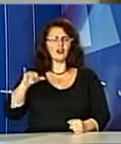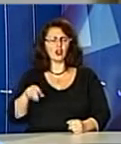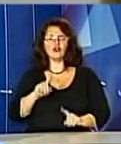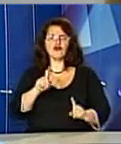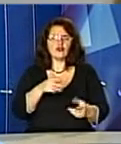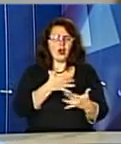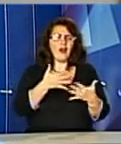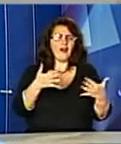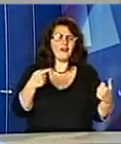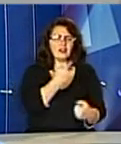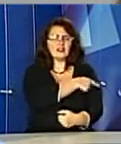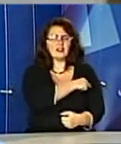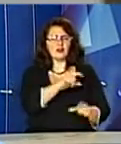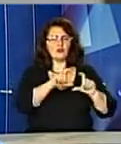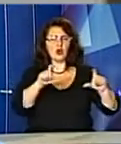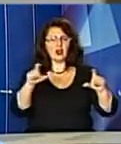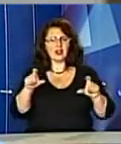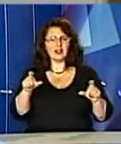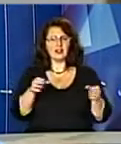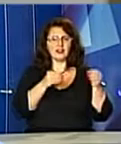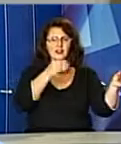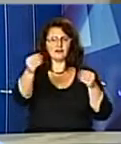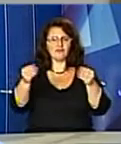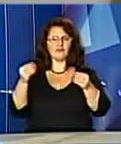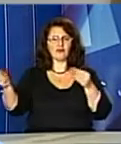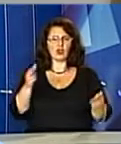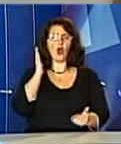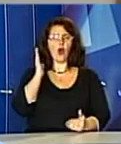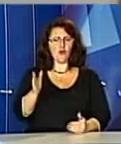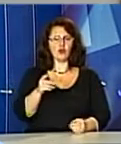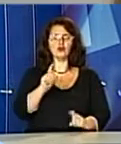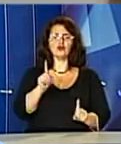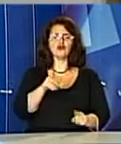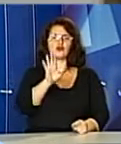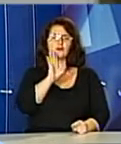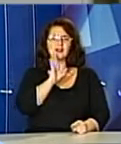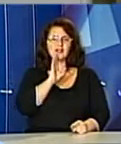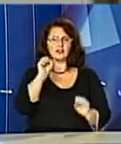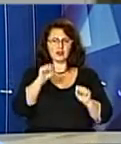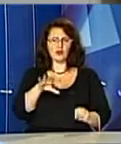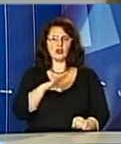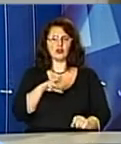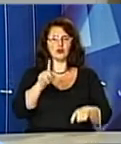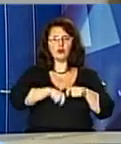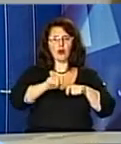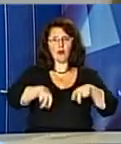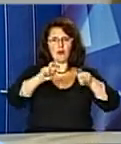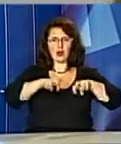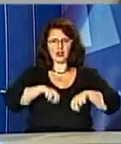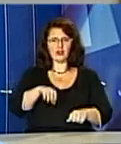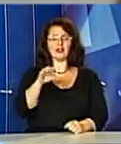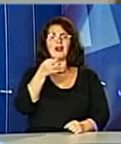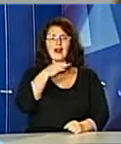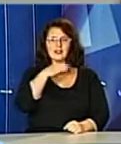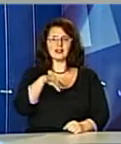онкоцентрі, а теж будуть влаштовані в тих міжрайонних скринінгових центрах, які створені вже на сьогодні. Це є Самбір,